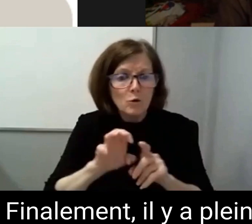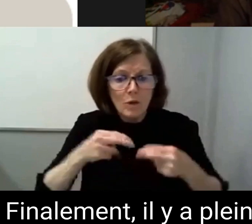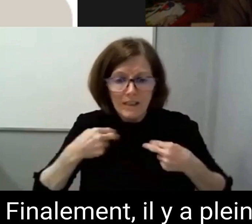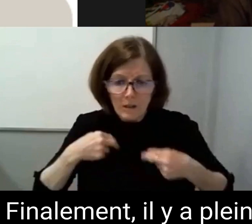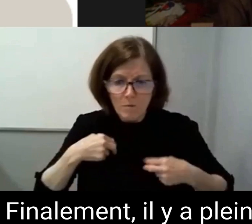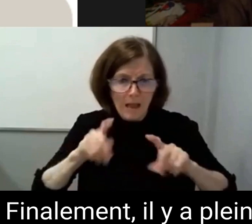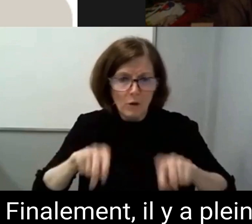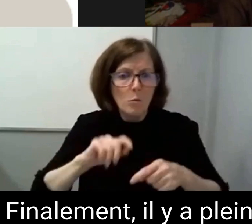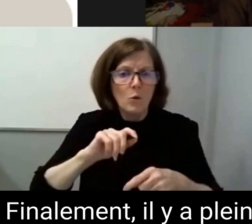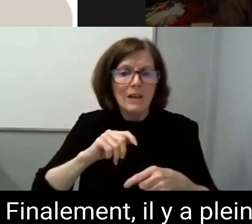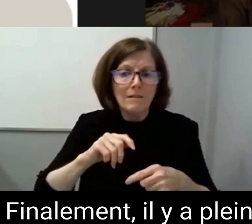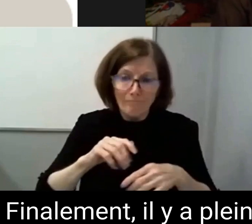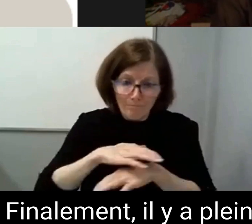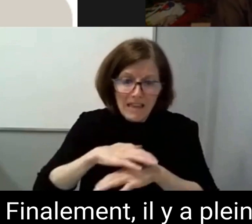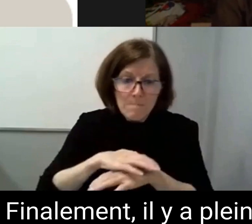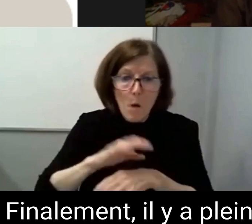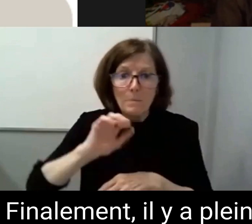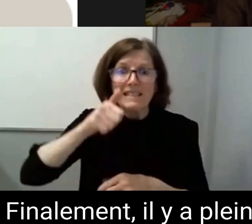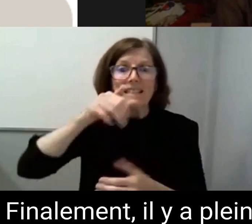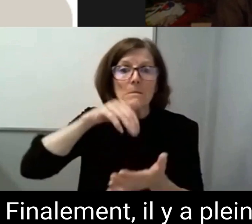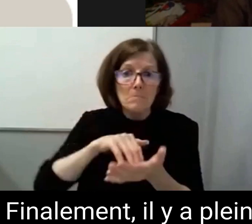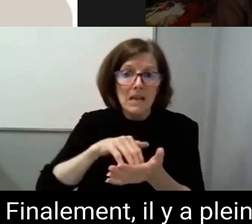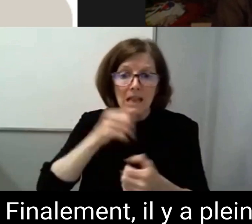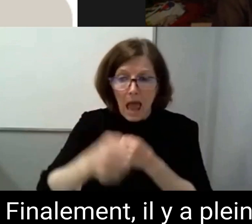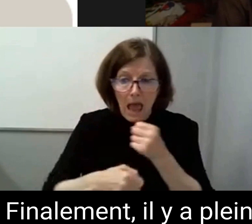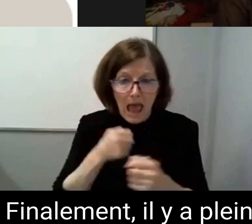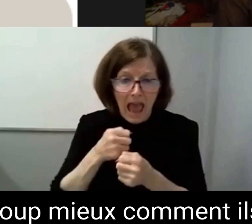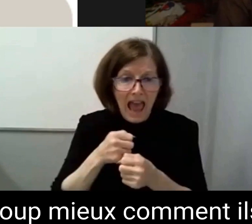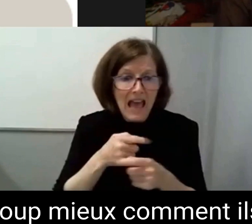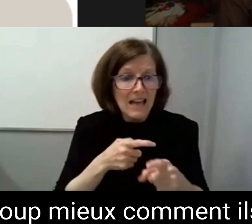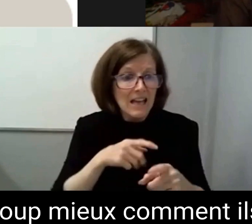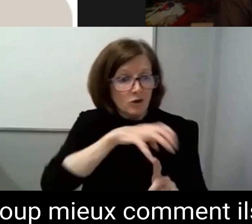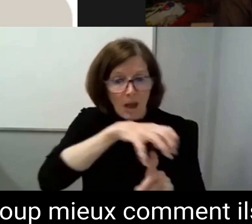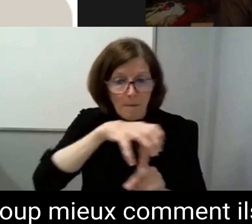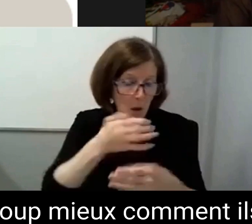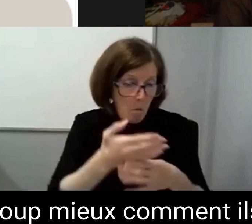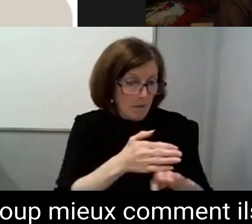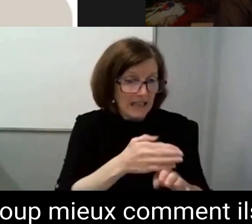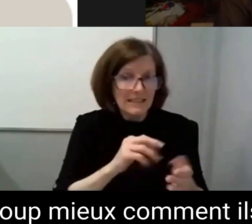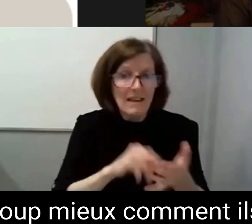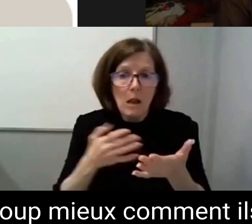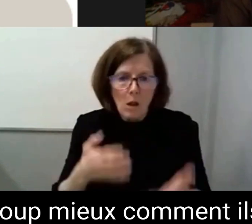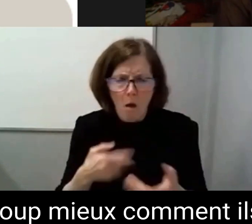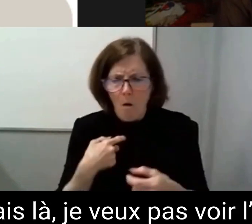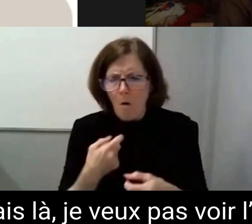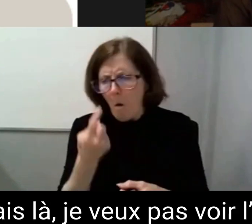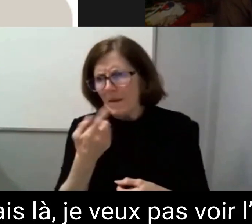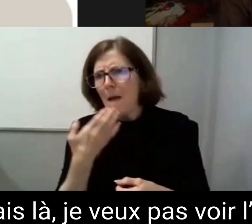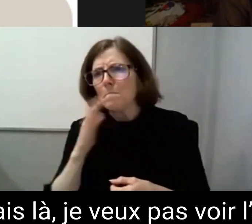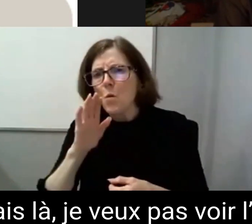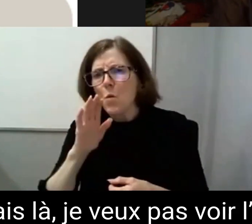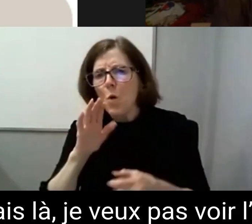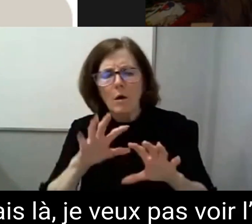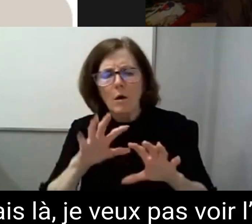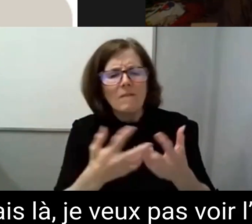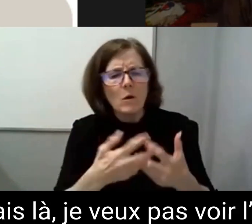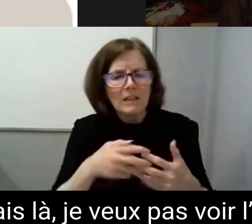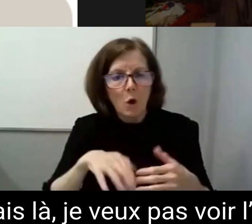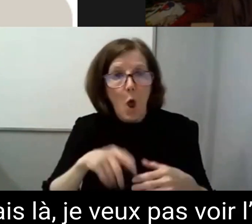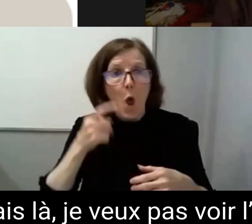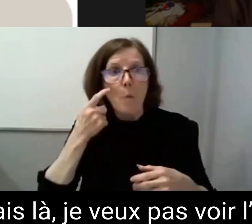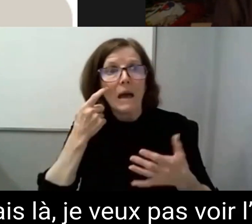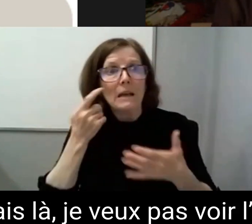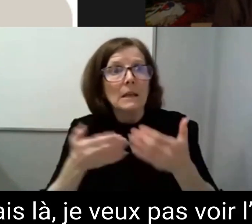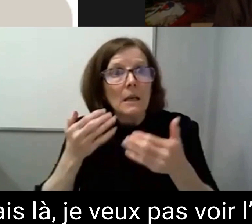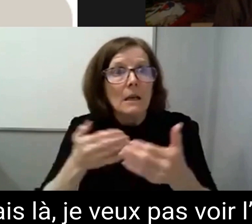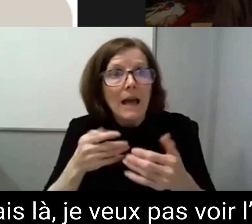moins 10 000 ans. Finalement, il y a plein d'éléments. On comprend beaucoup mieux comment ils fonctionnent qu'on se l'imagine. Et là, je ne veux pas avoir l'air